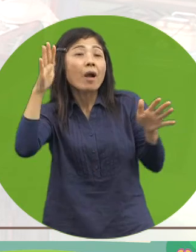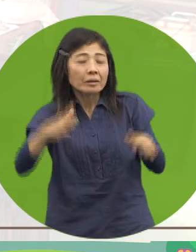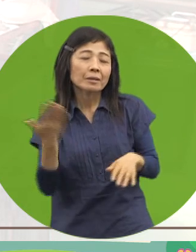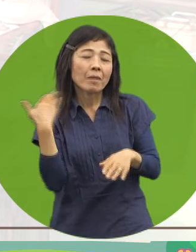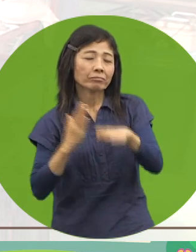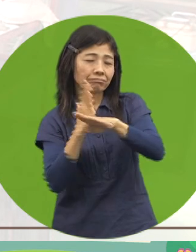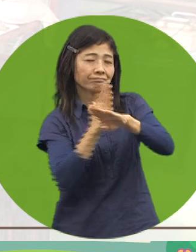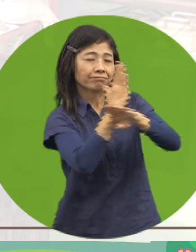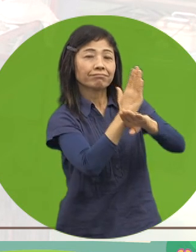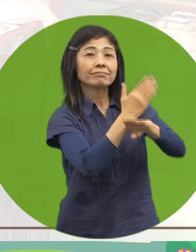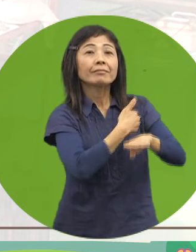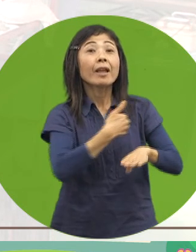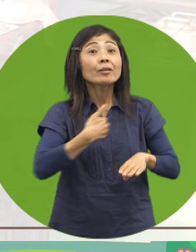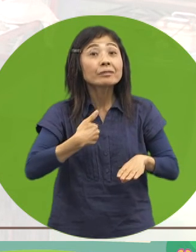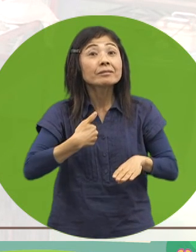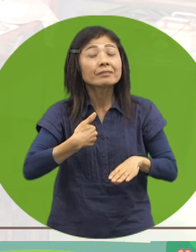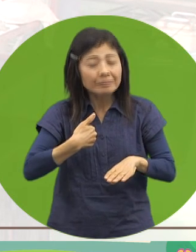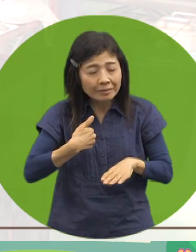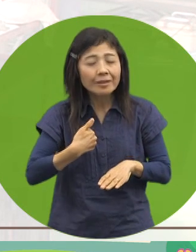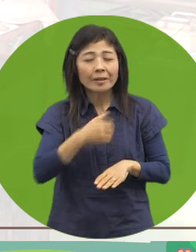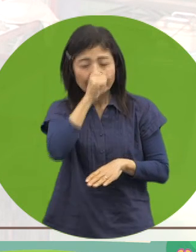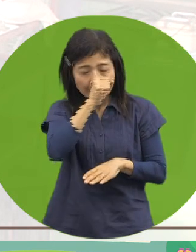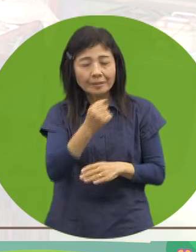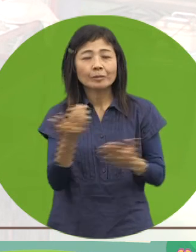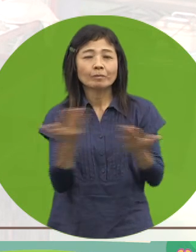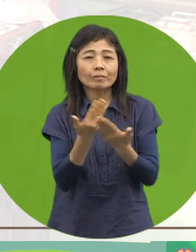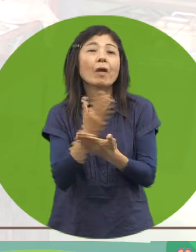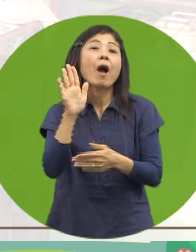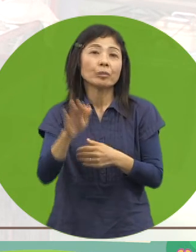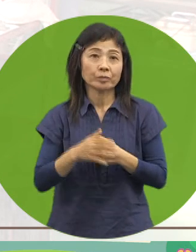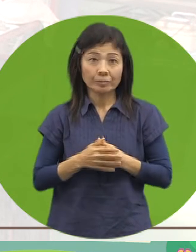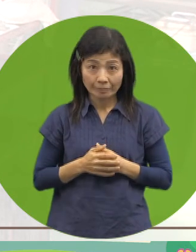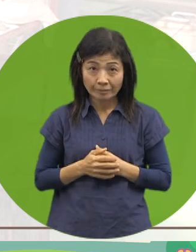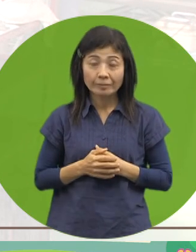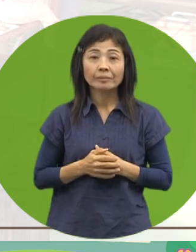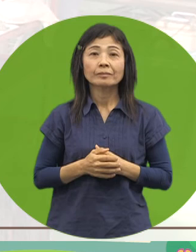去最高を更新するなど着実に改善しています。